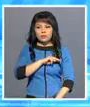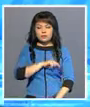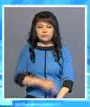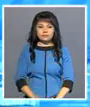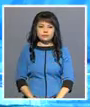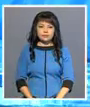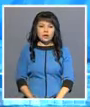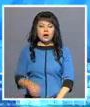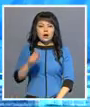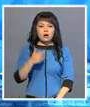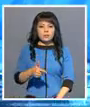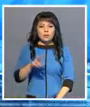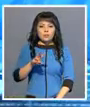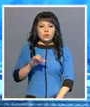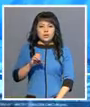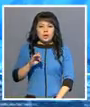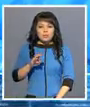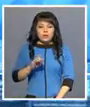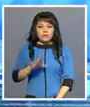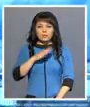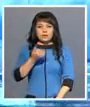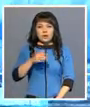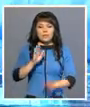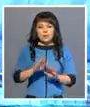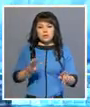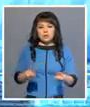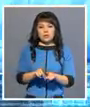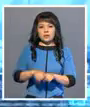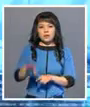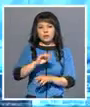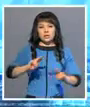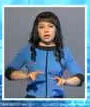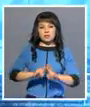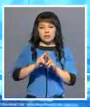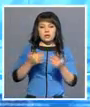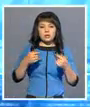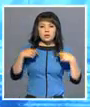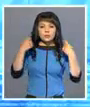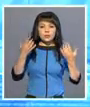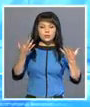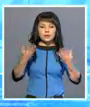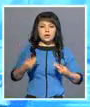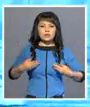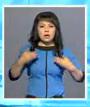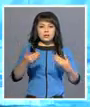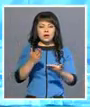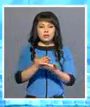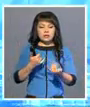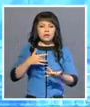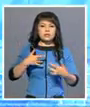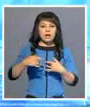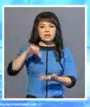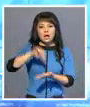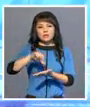Ғабит Мүсірепов атындағы Қазақ мемлекеттік академиялық балалар мен жасөспірімдер театры Астана қаласының туған күніне тарту жасады. Театр ұжымы